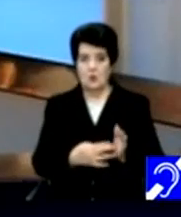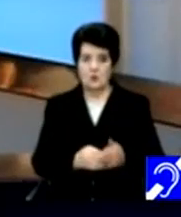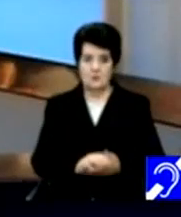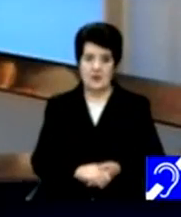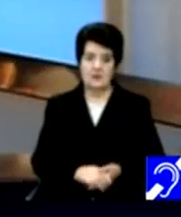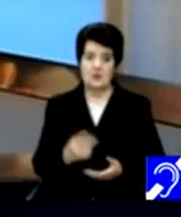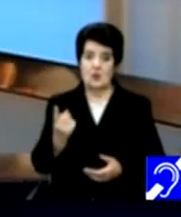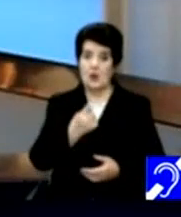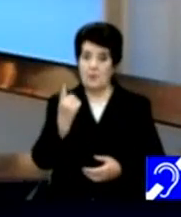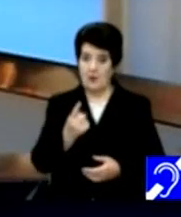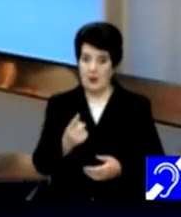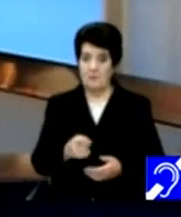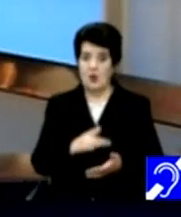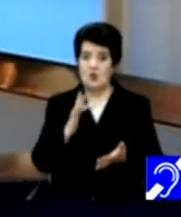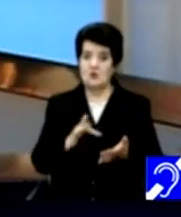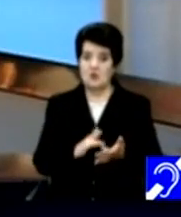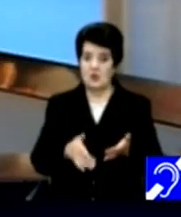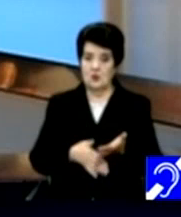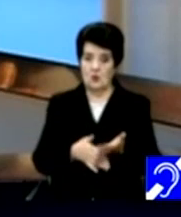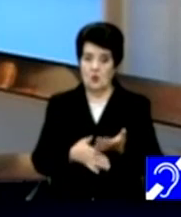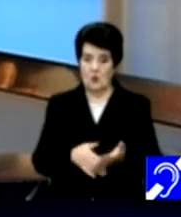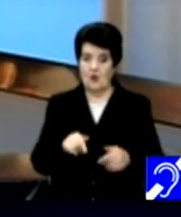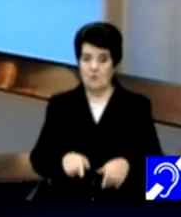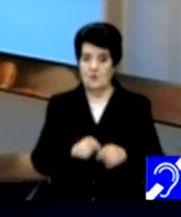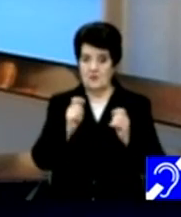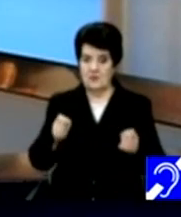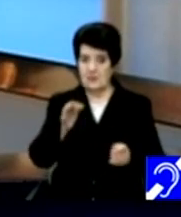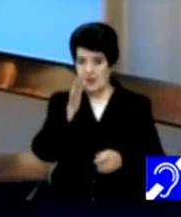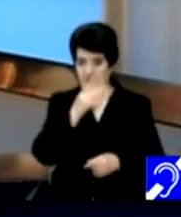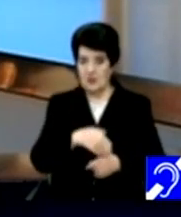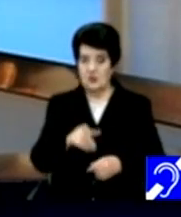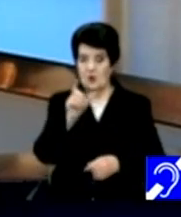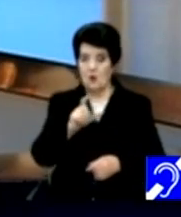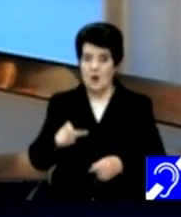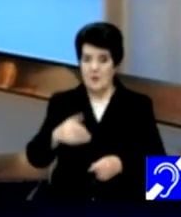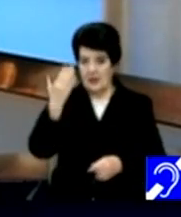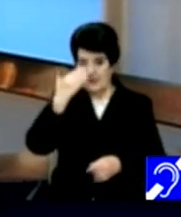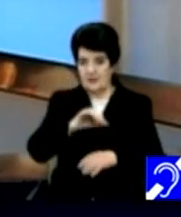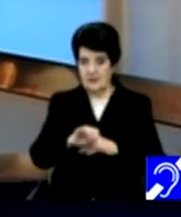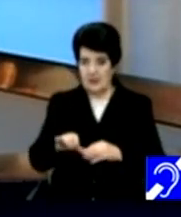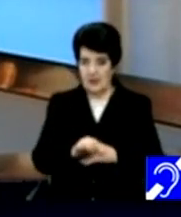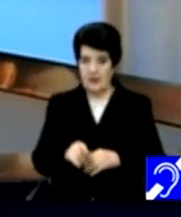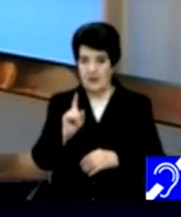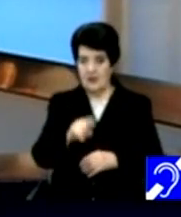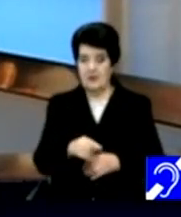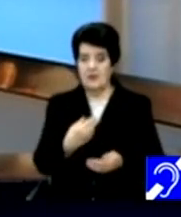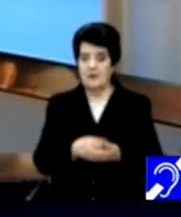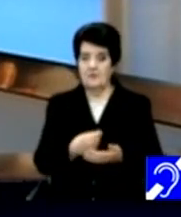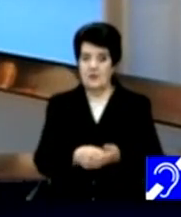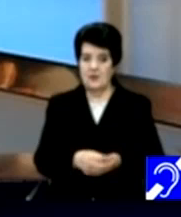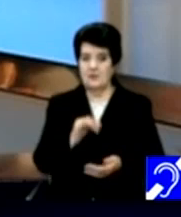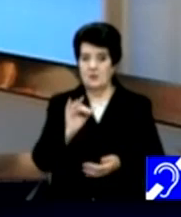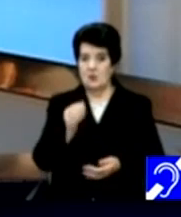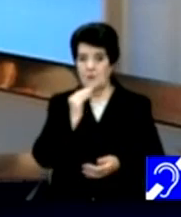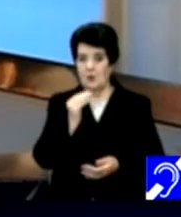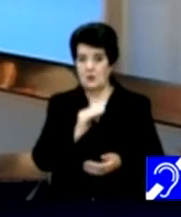Primul centru de caritate pentru refugiați a fost deschis la Chișinău. Cetățenii străini vor beneficia de cazare, asistență financiară și